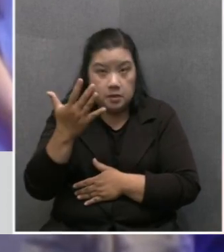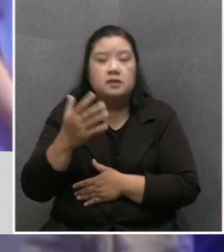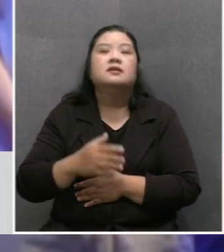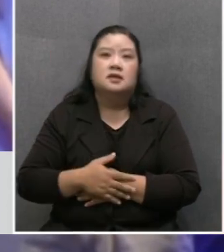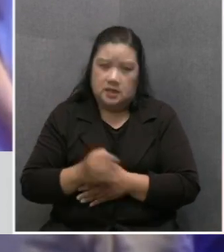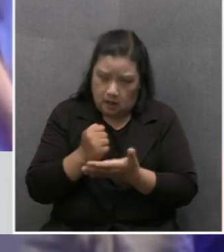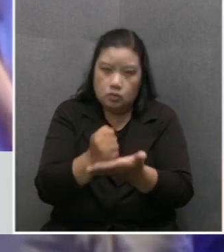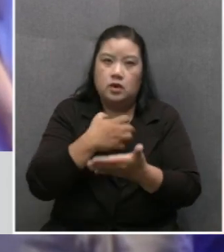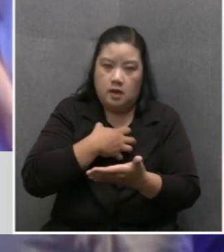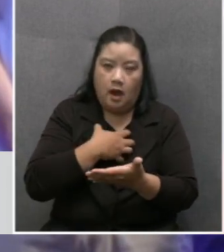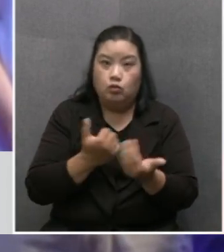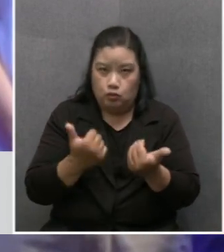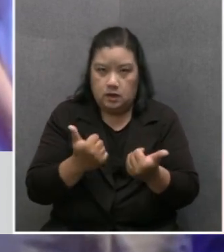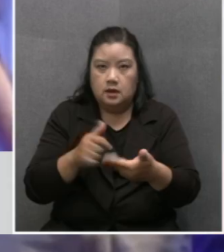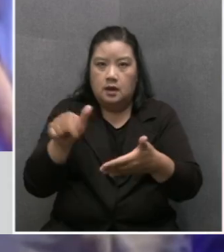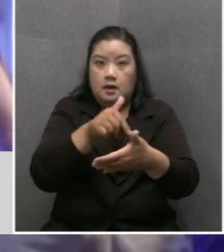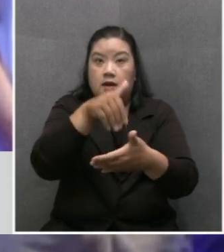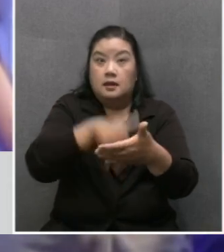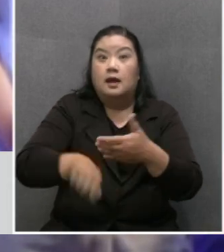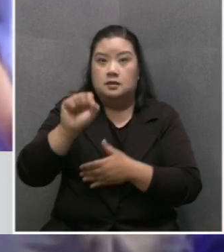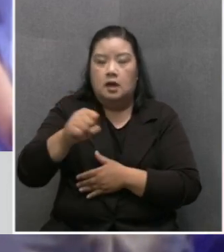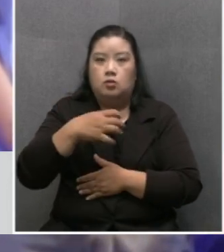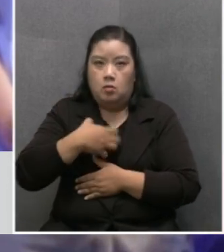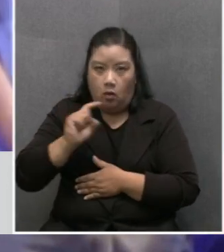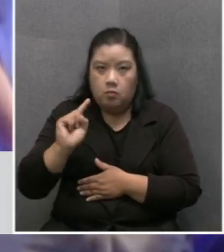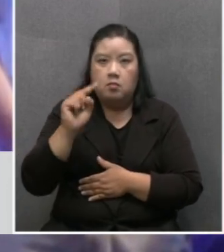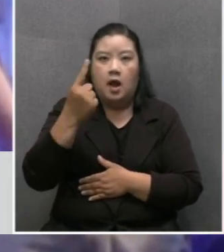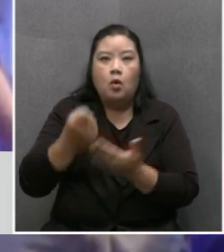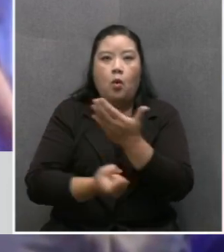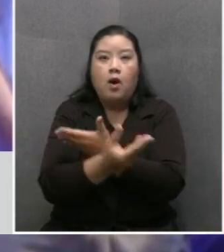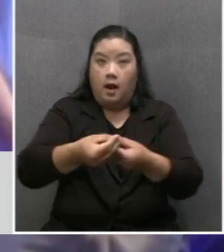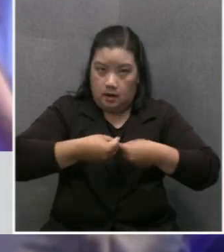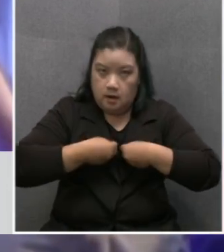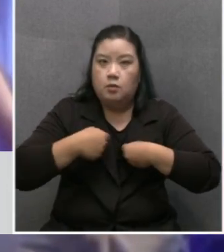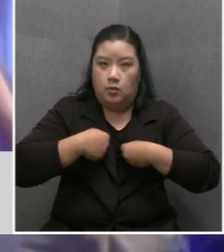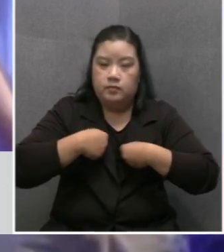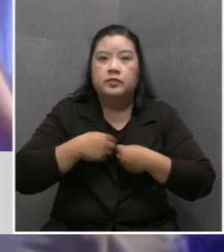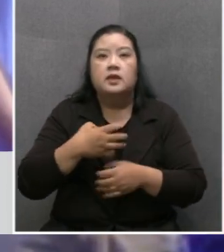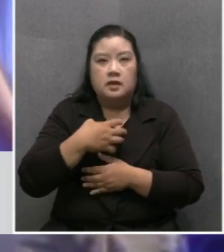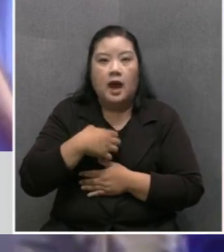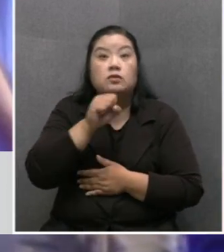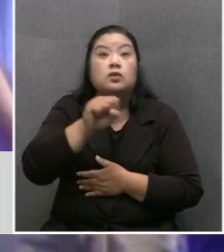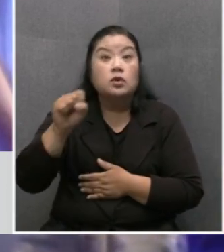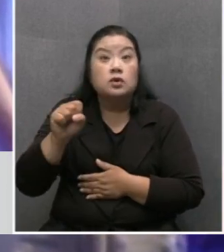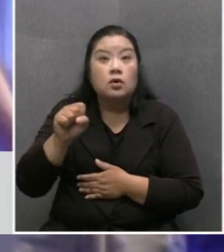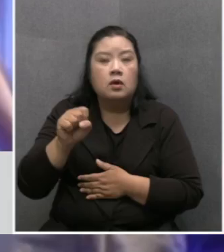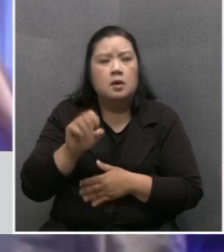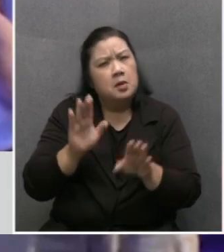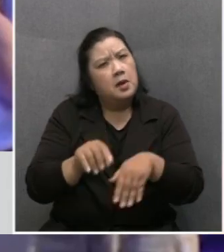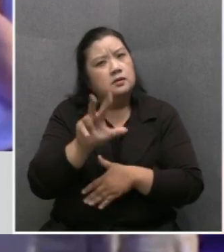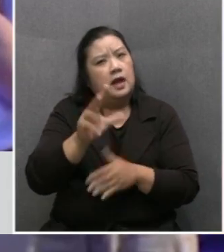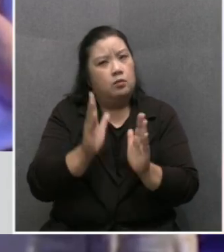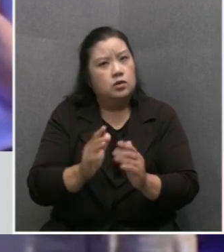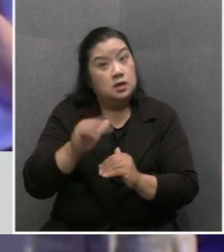ครั้งนี้เรากลับมาอีกครั้งเพื่อขอโอกาสจากประชาชนโดยหวังว่าจะได้เสียงส.ส.เป็นตัวเลข3หลัก